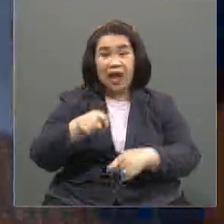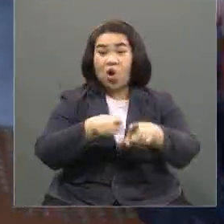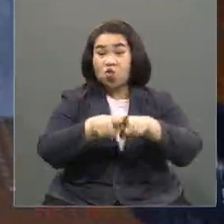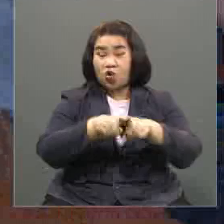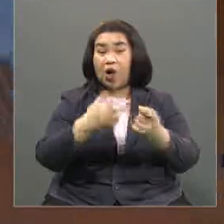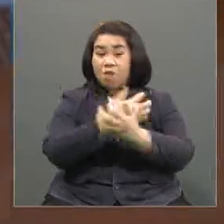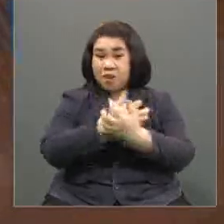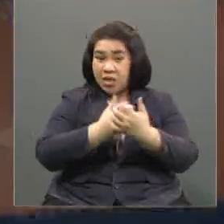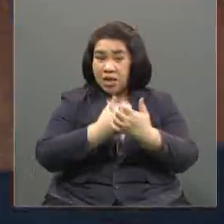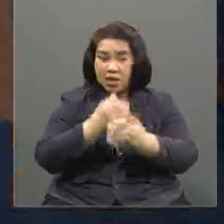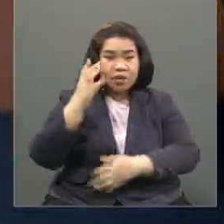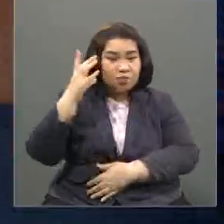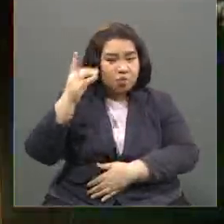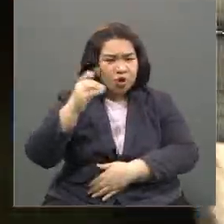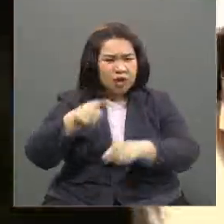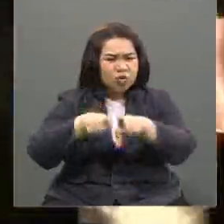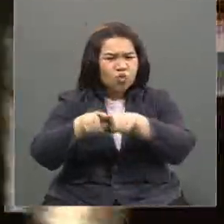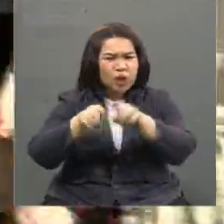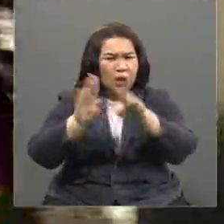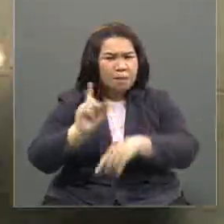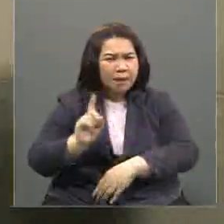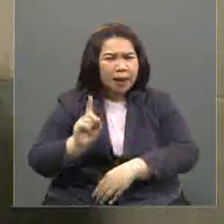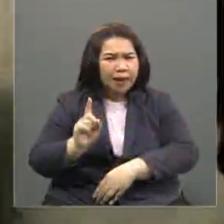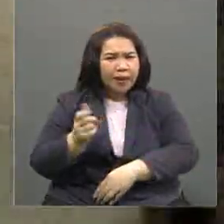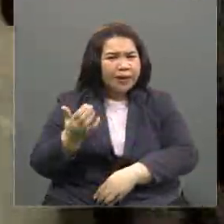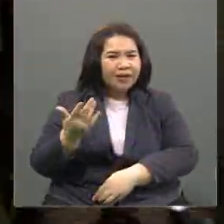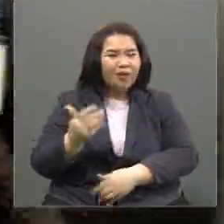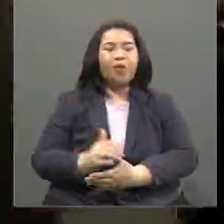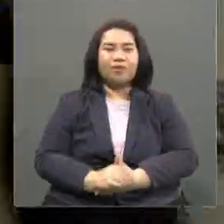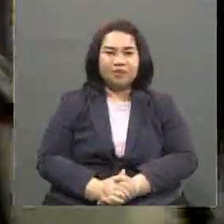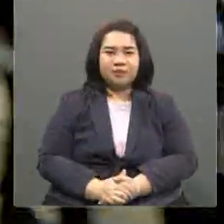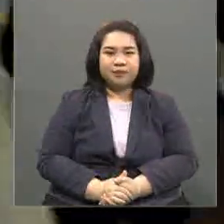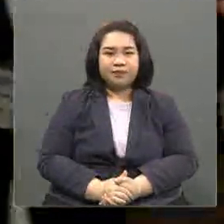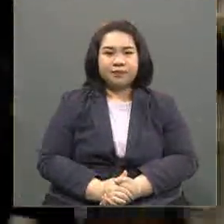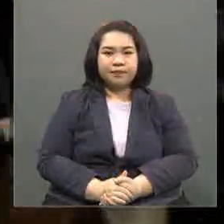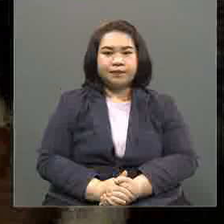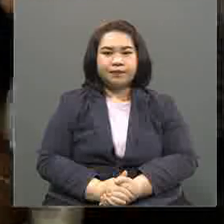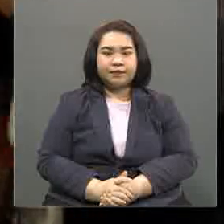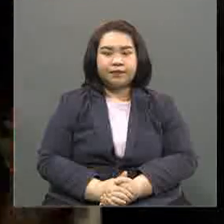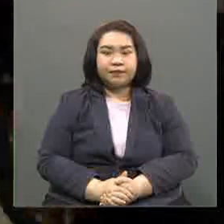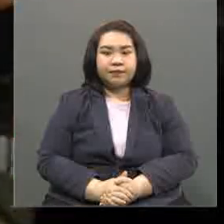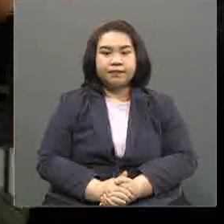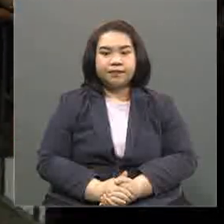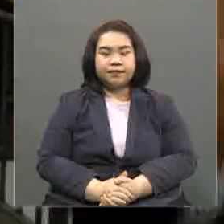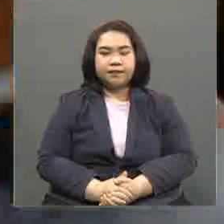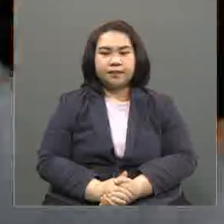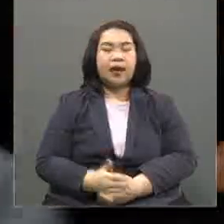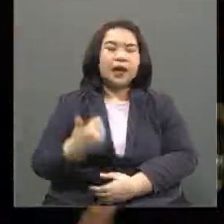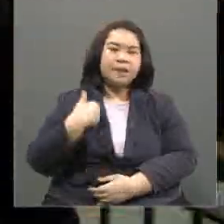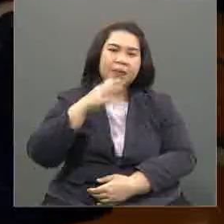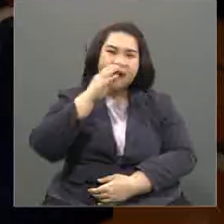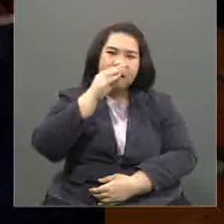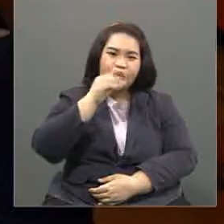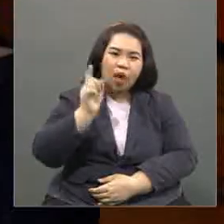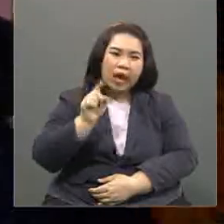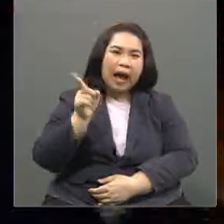ค่ะ พรุ่งนี้ไม่รู้ว่าจะสวมถุงเท้าลายไหนนะคะก็ต้องรอติดตามกัน ค่ะท่านนายกรัฐมนตรียังพูดแซวนะคะนายปานปรี